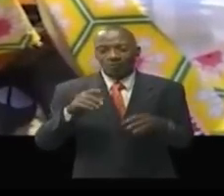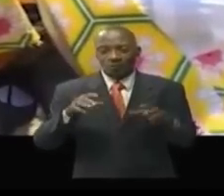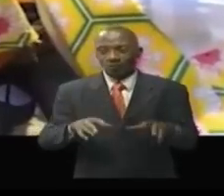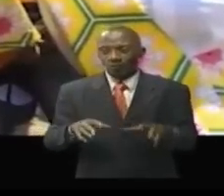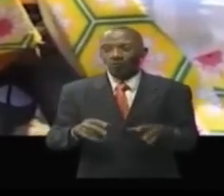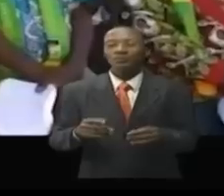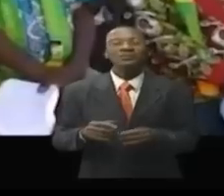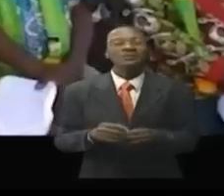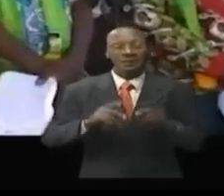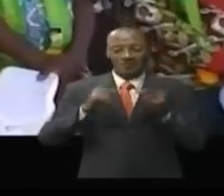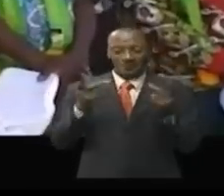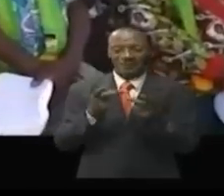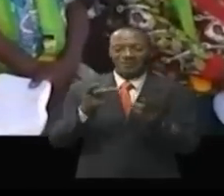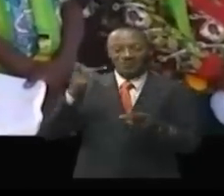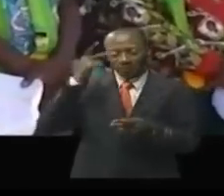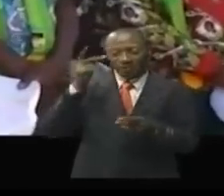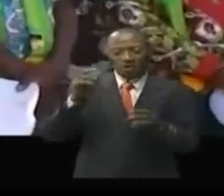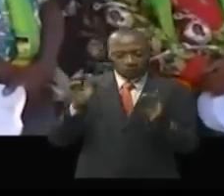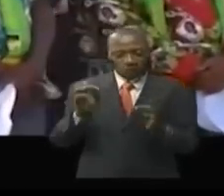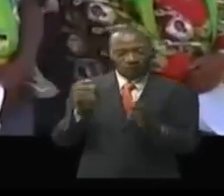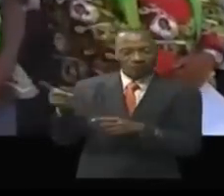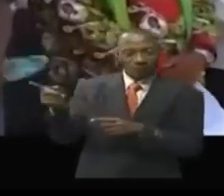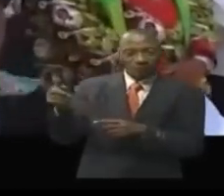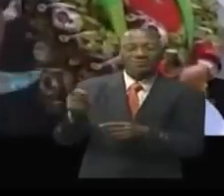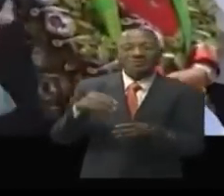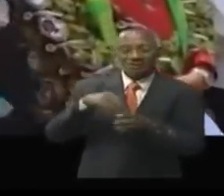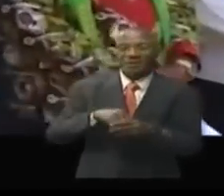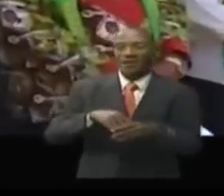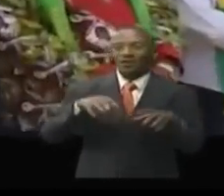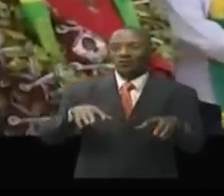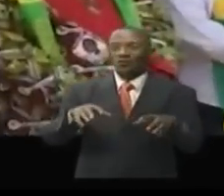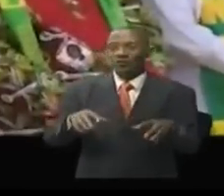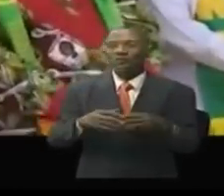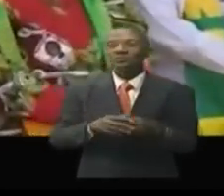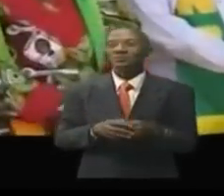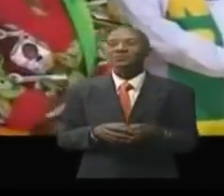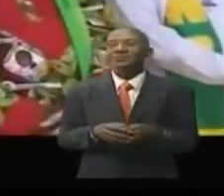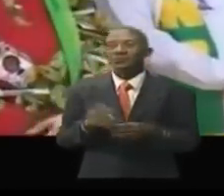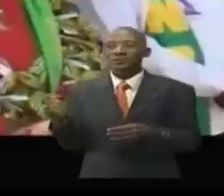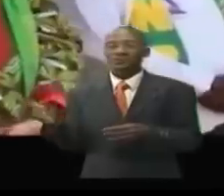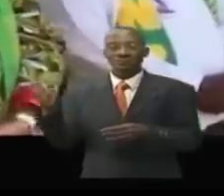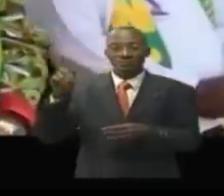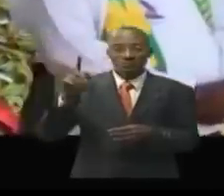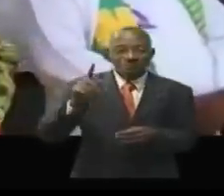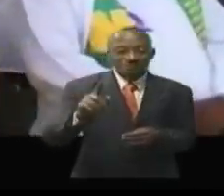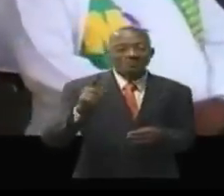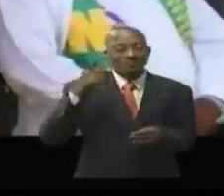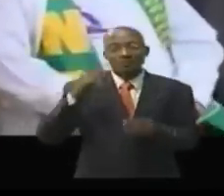Tshilombo, conformément à la vision de l'autorité morale Pius Mwabilu Mukala.